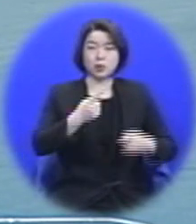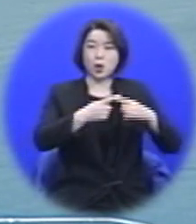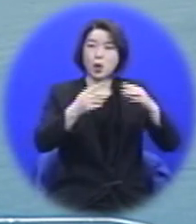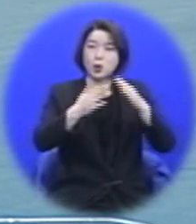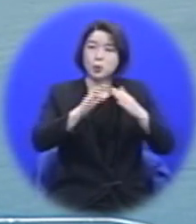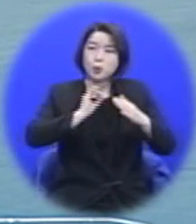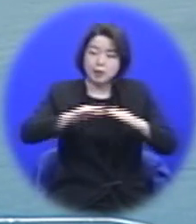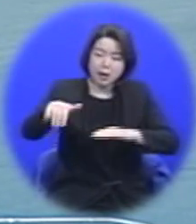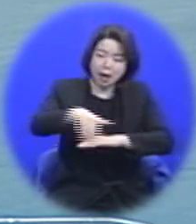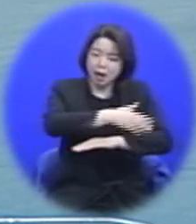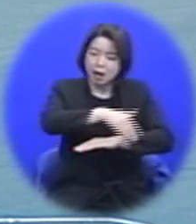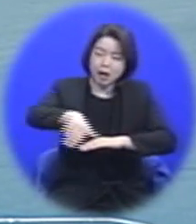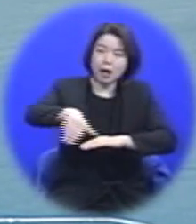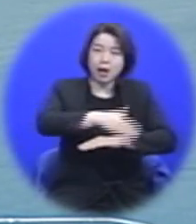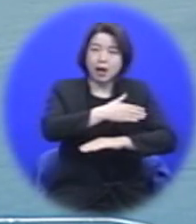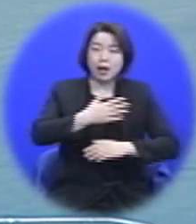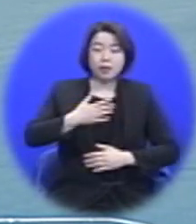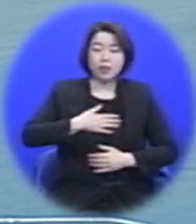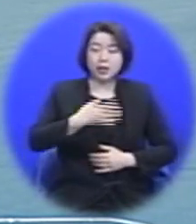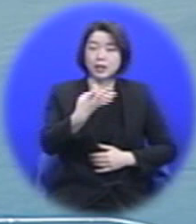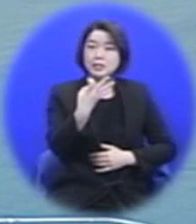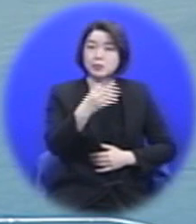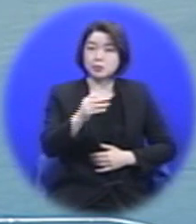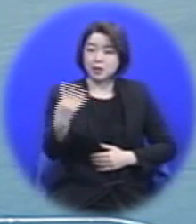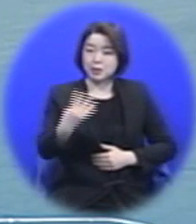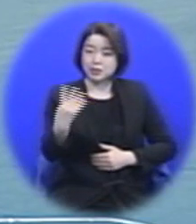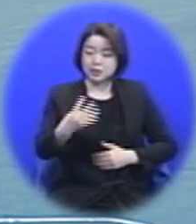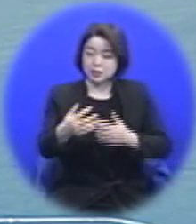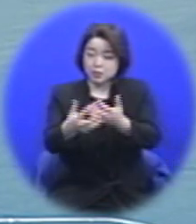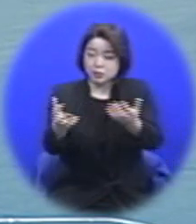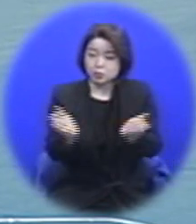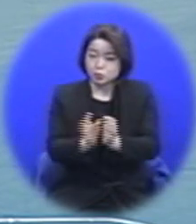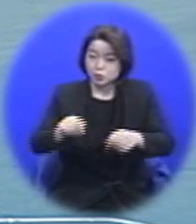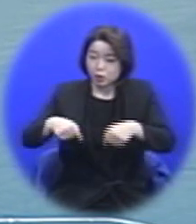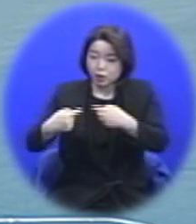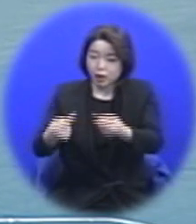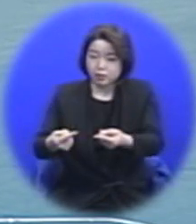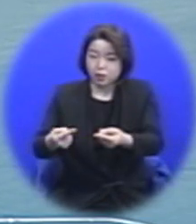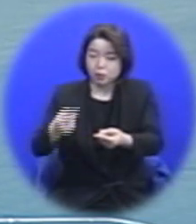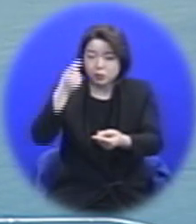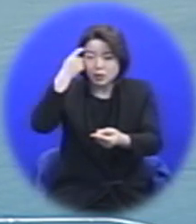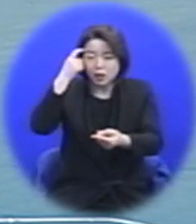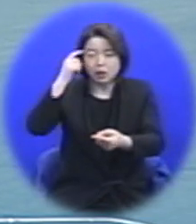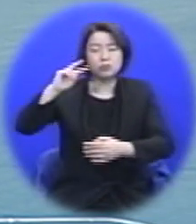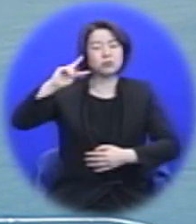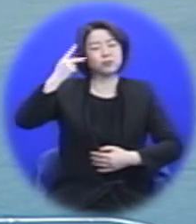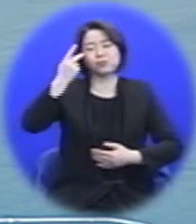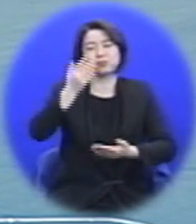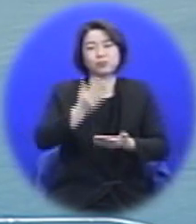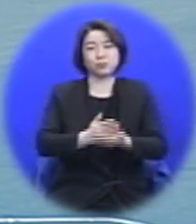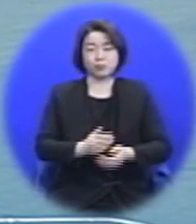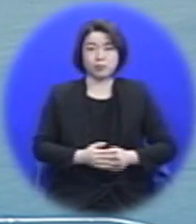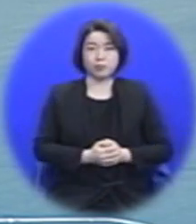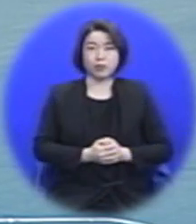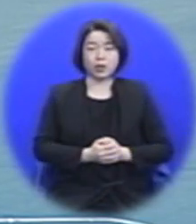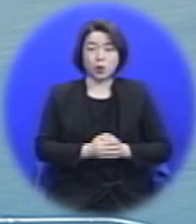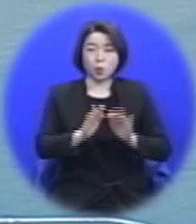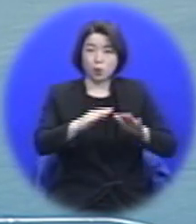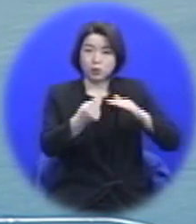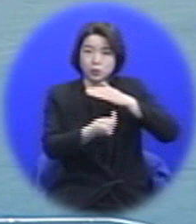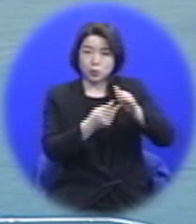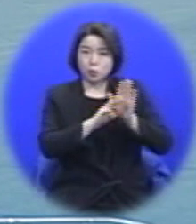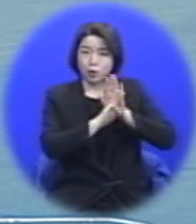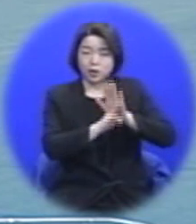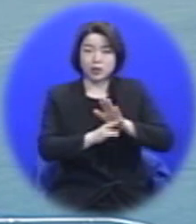다닌다고 내가 14만 4천 명에 들어갈 것이라고 생각하면 큰 착각입니다. 오늘 요한계시록